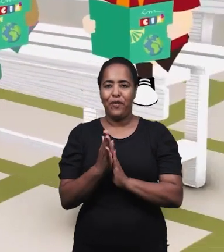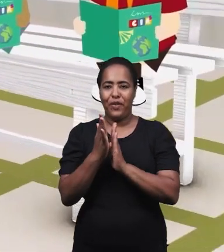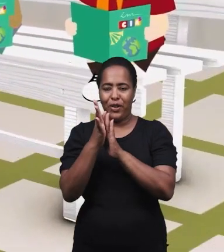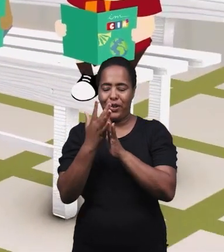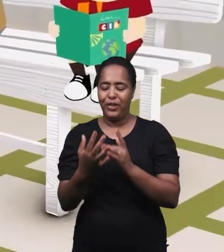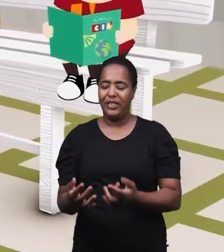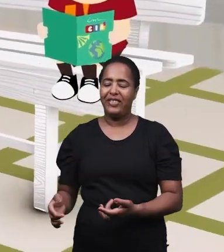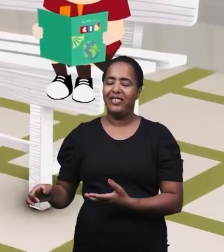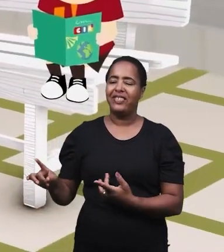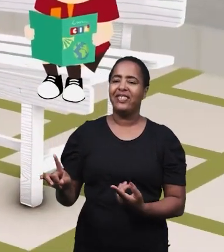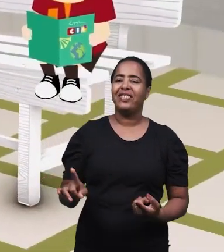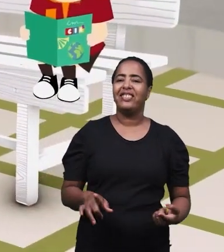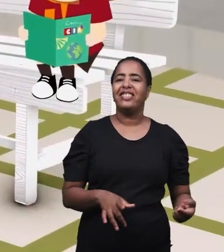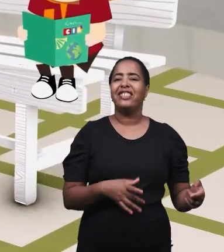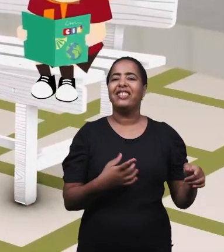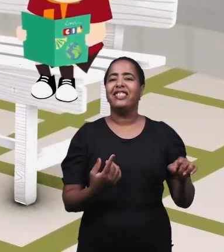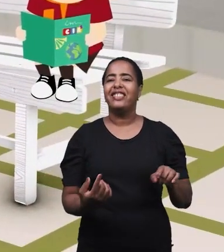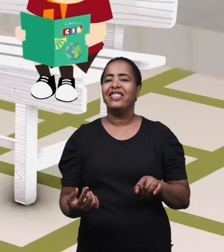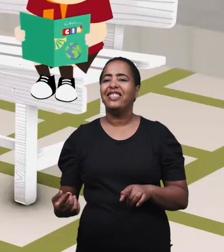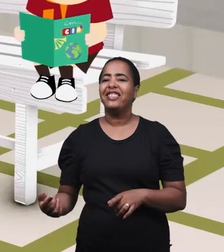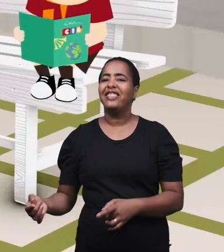Eu quero